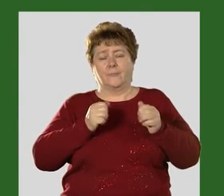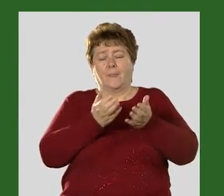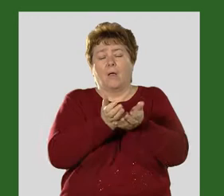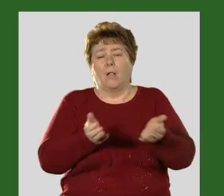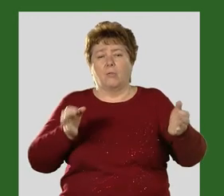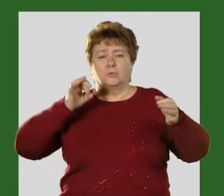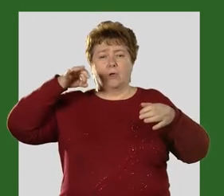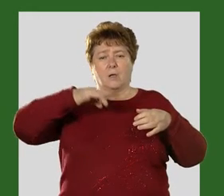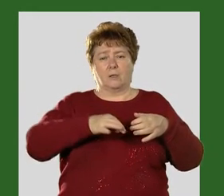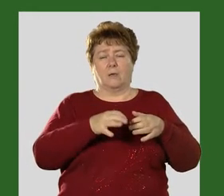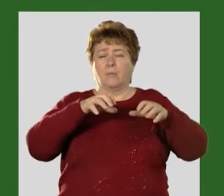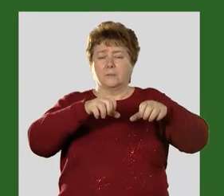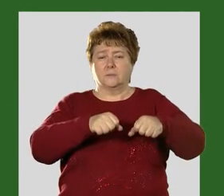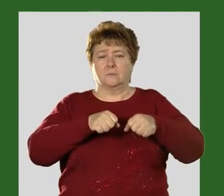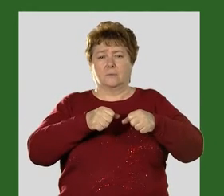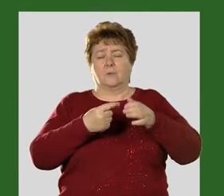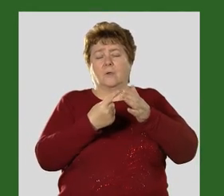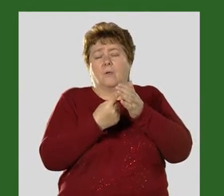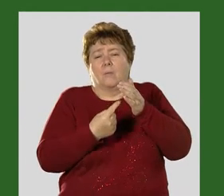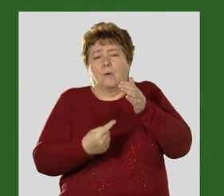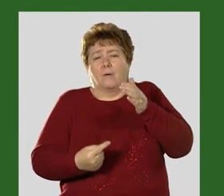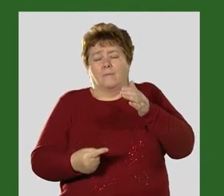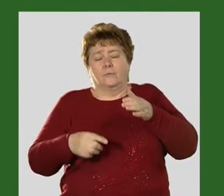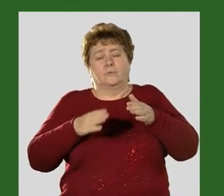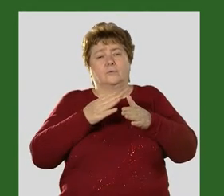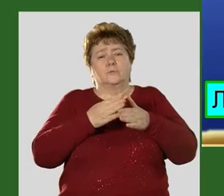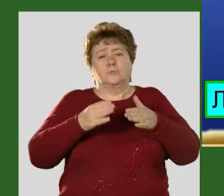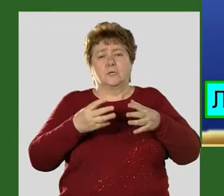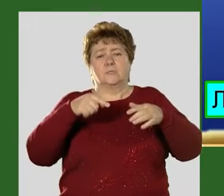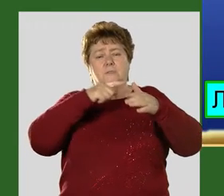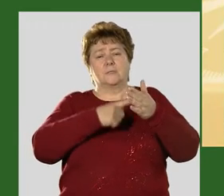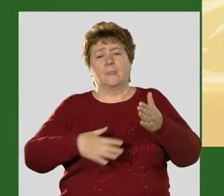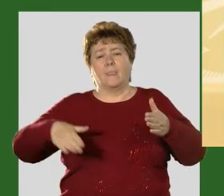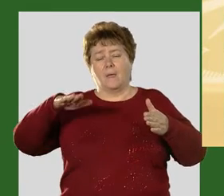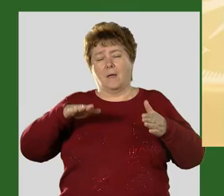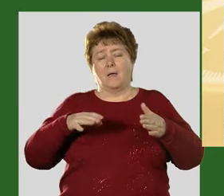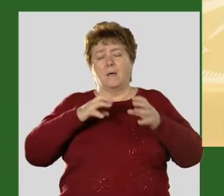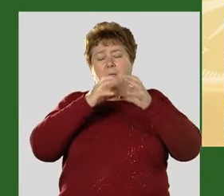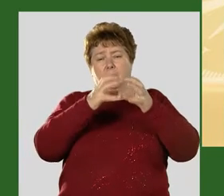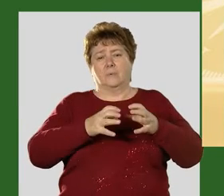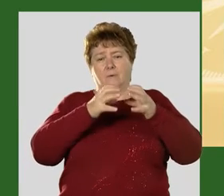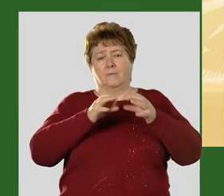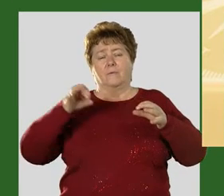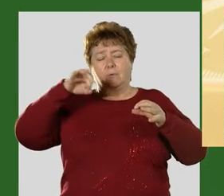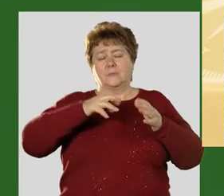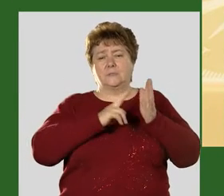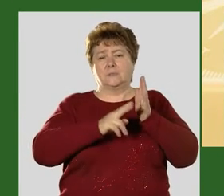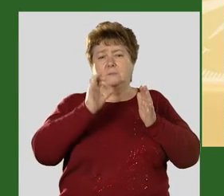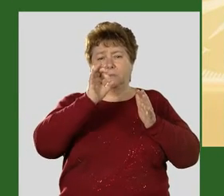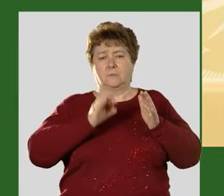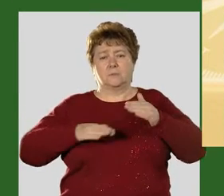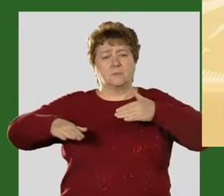Ложе океана занимает глубоководную часть дна Мирового океана, то есть 70%